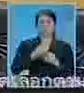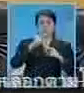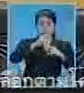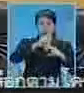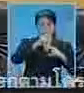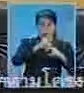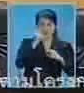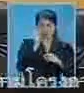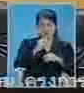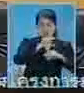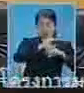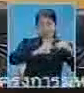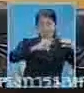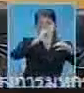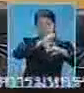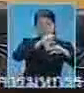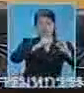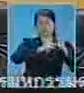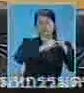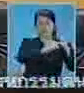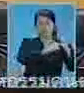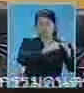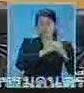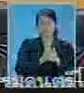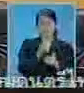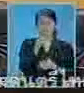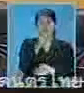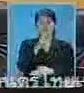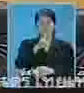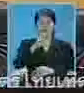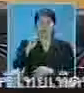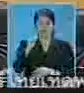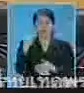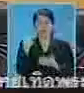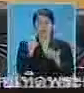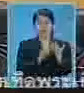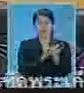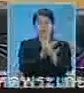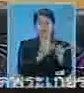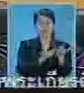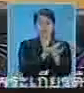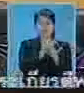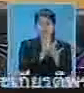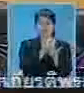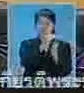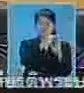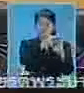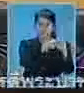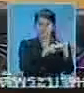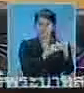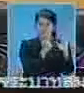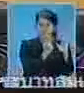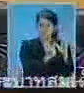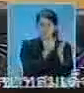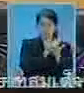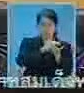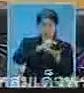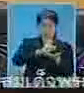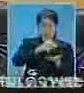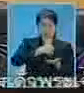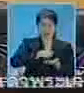ลต้องเสนอโครงการคณะรัฐมนตรีพิจารณาเนี่ยพิจารณาดูว่ามูลนิธินี้ต้องการเงินเท่า